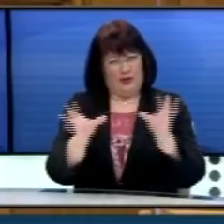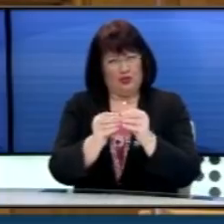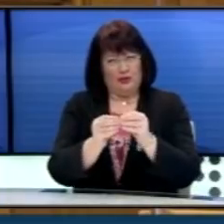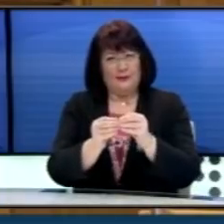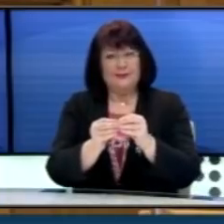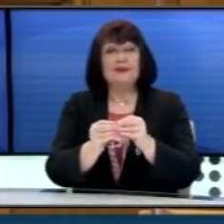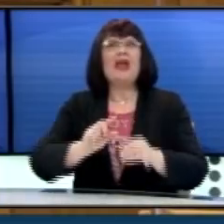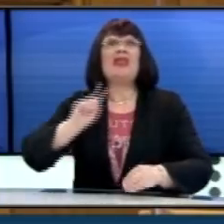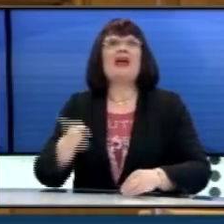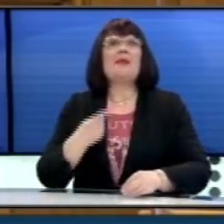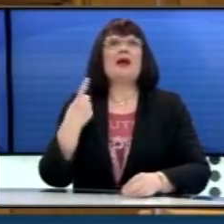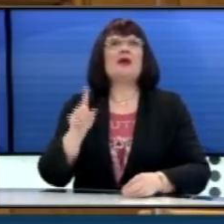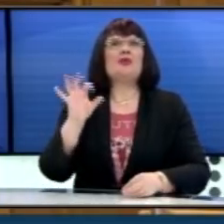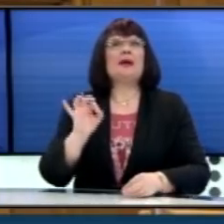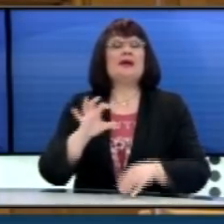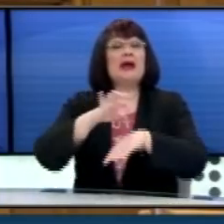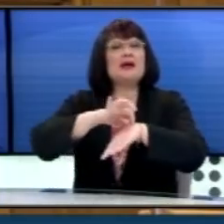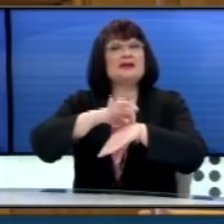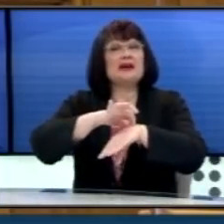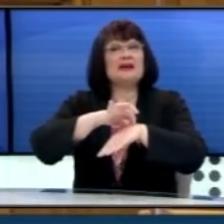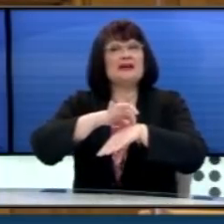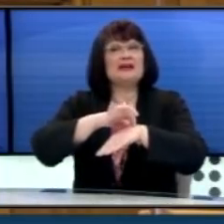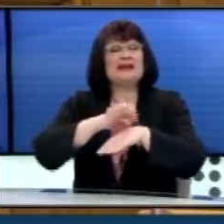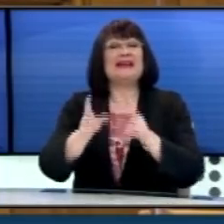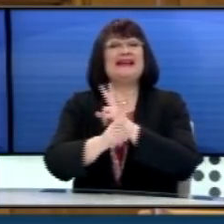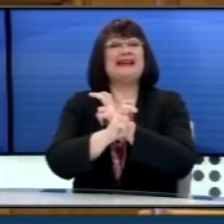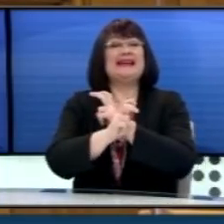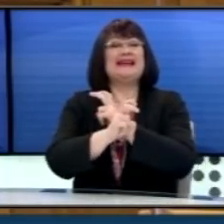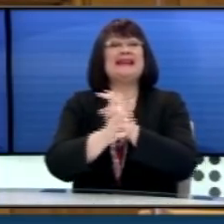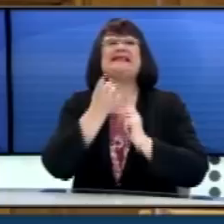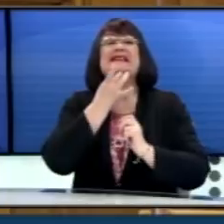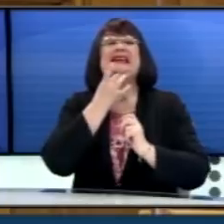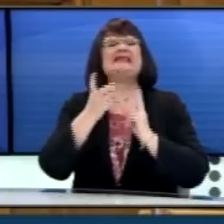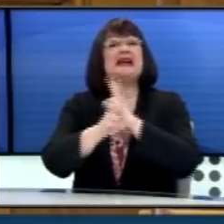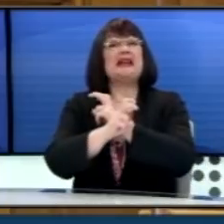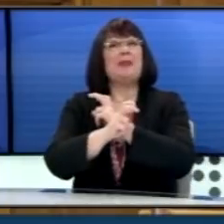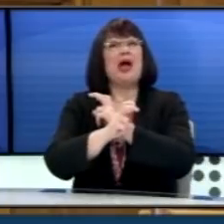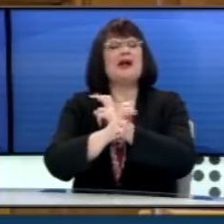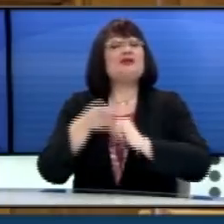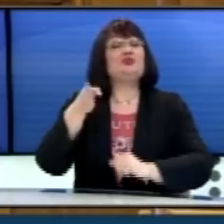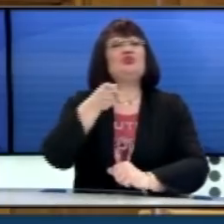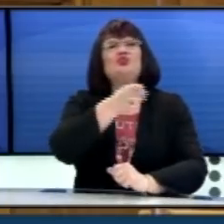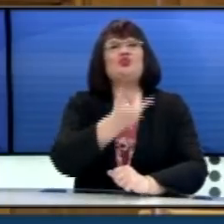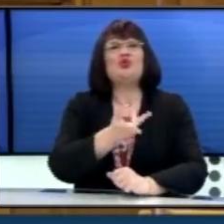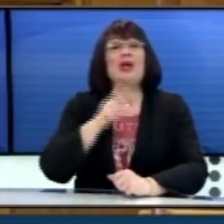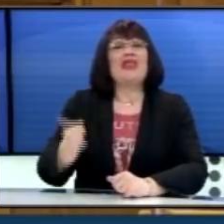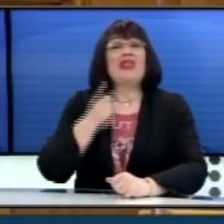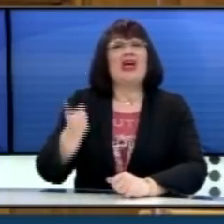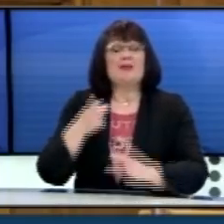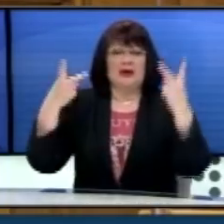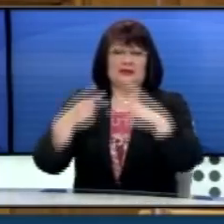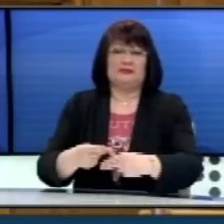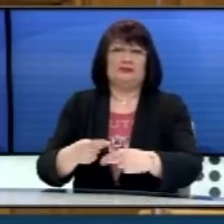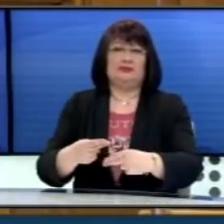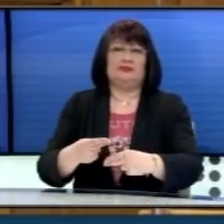θεραπεία τους οι 150 ασθενείς με σκλήρυνση κατά πλάκας που σταμάτησαν τις θεραπείες τους στον Ερυθρό